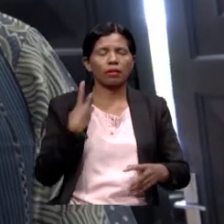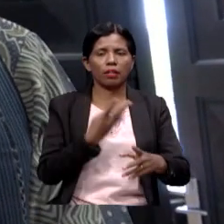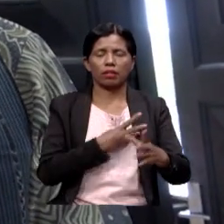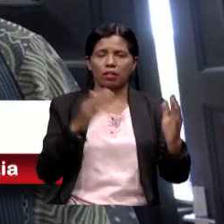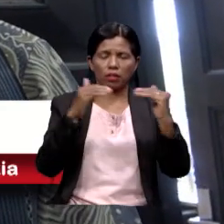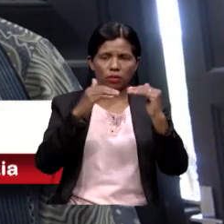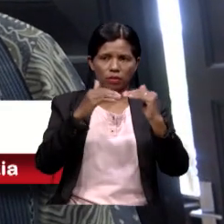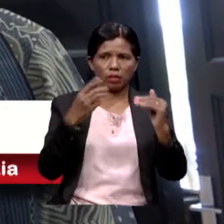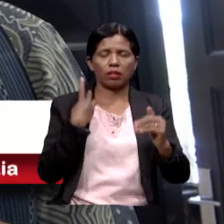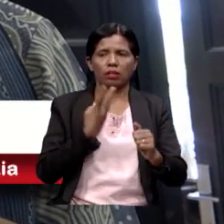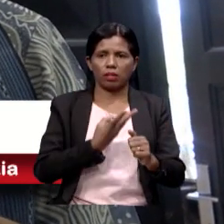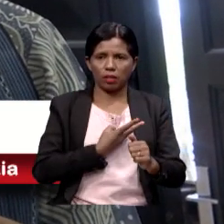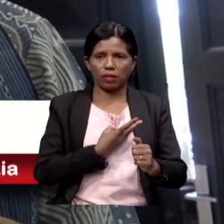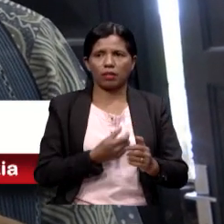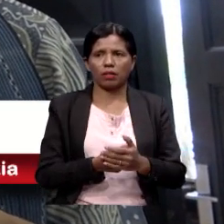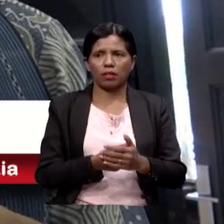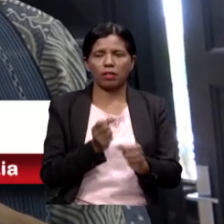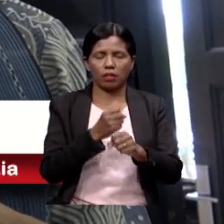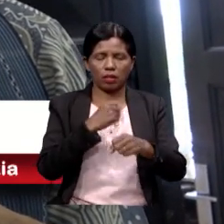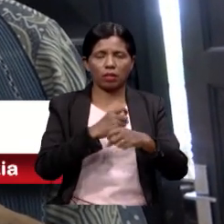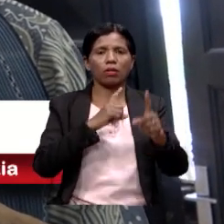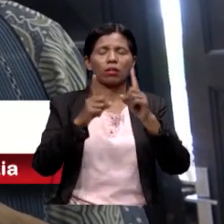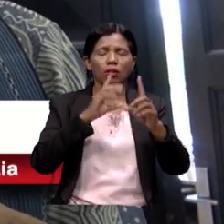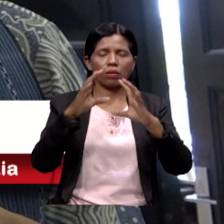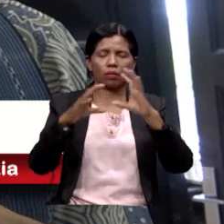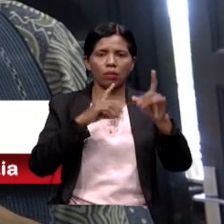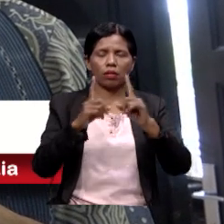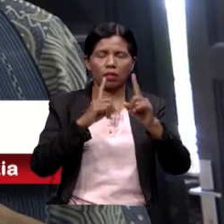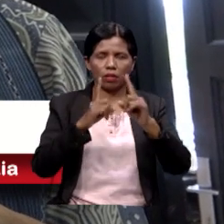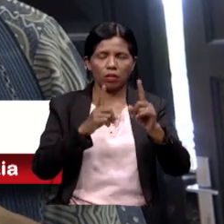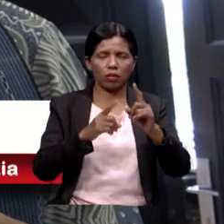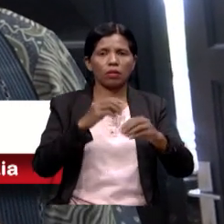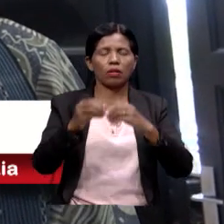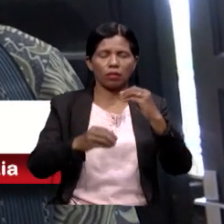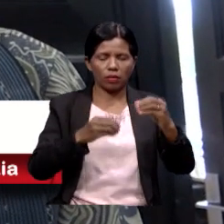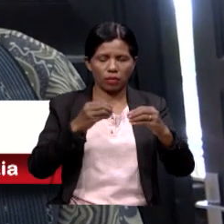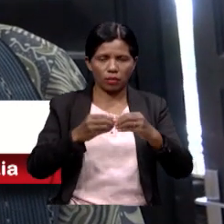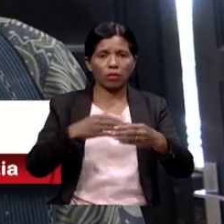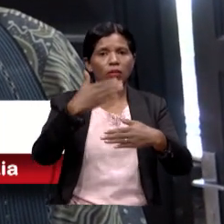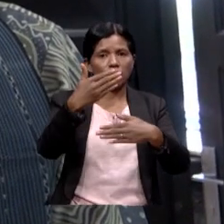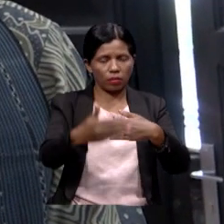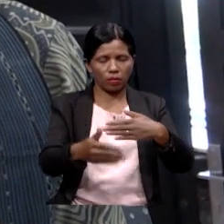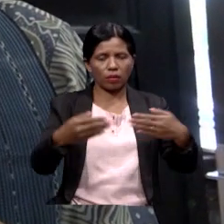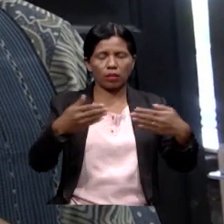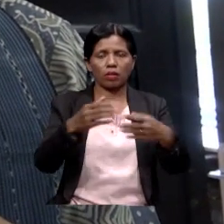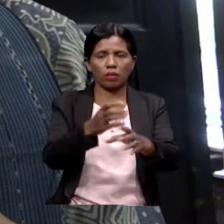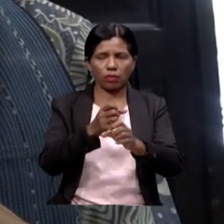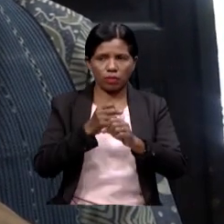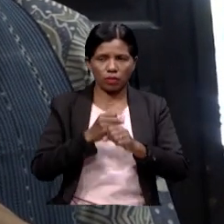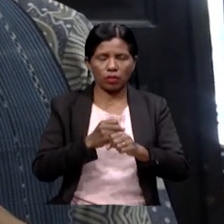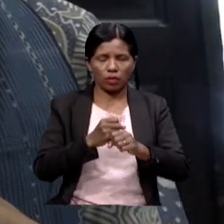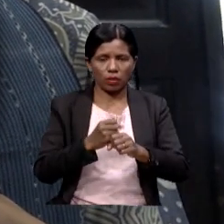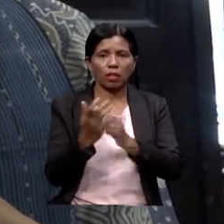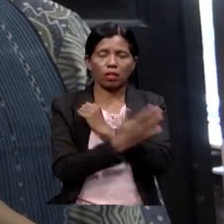kita melakukan pembicaraan lebih jauh tentang langkah-langkah yang dapat diambil oleh kedua